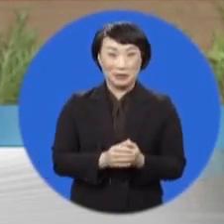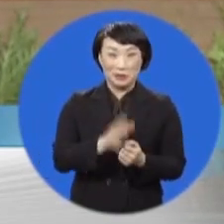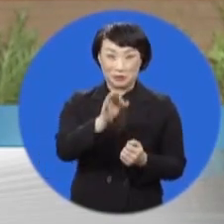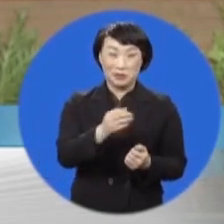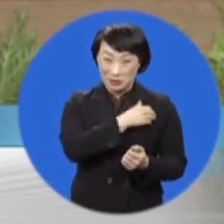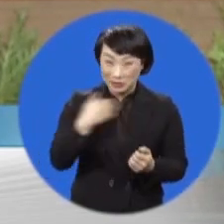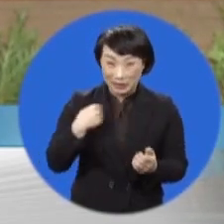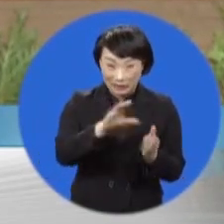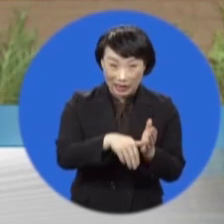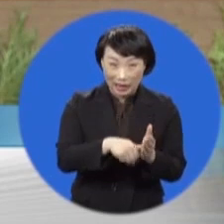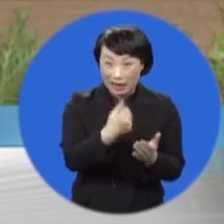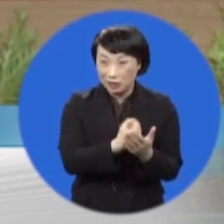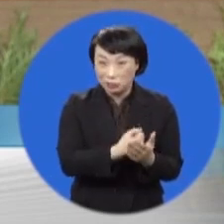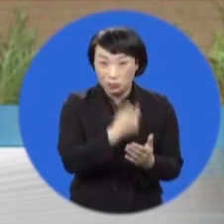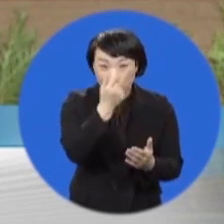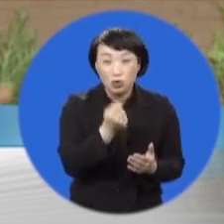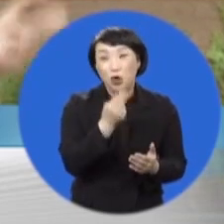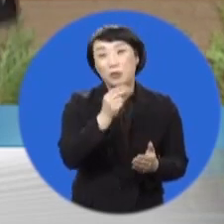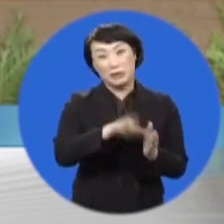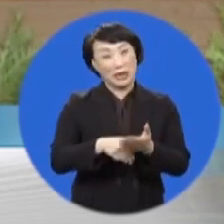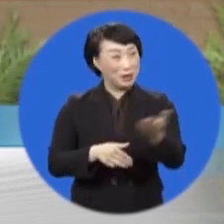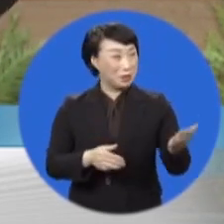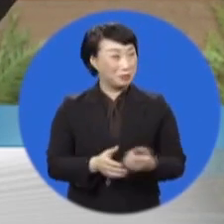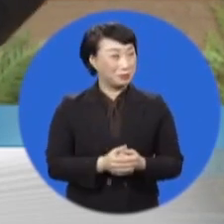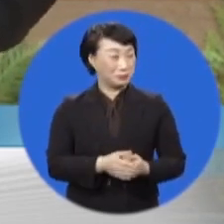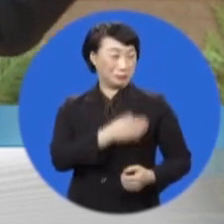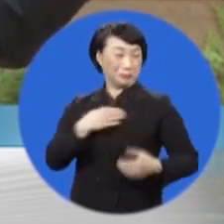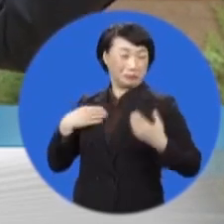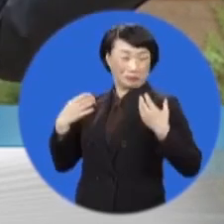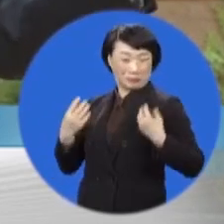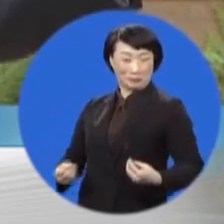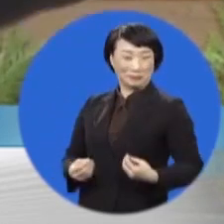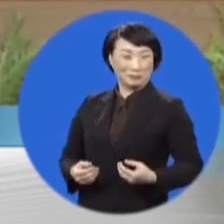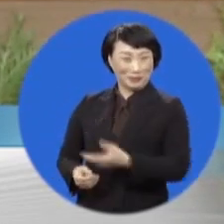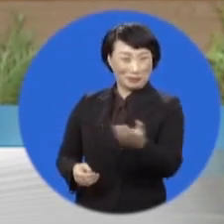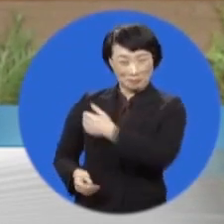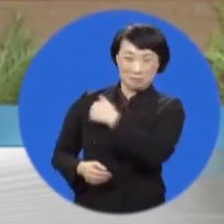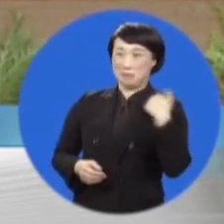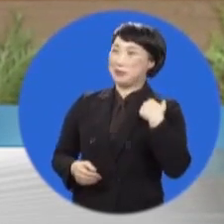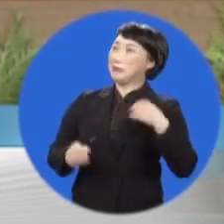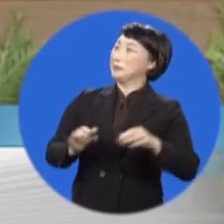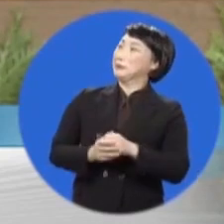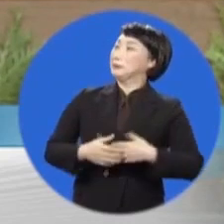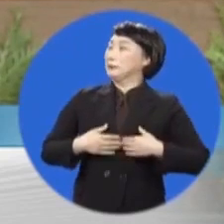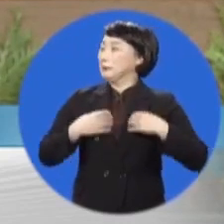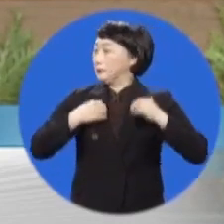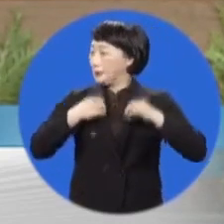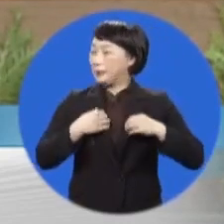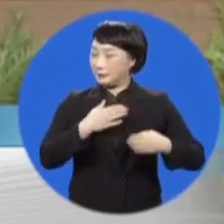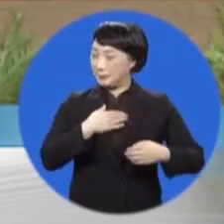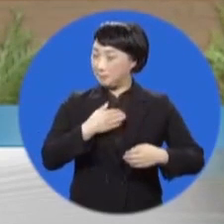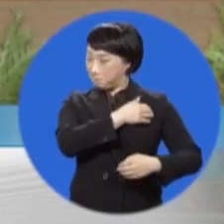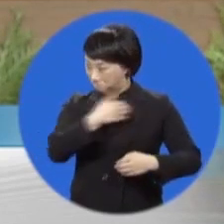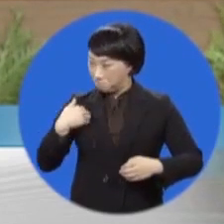했을 때 아이 아쉬움이 없을 때는 참 자신이 난나나 짠 마야 출신 일주일 주신